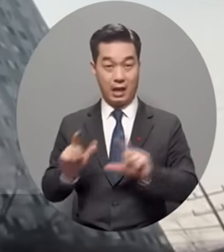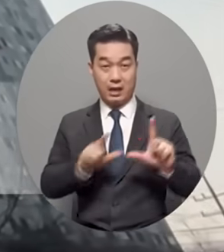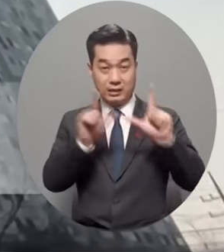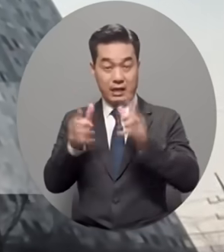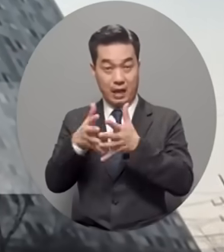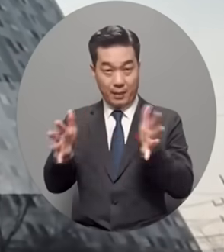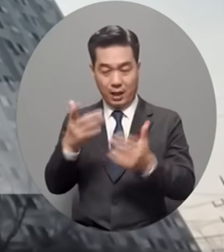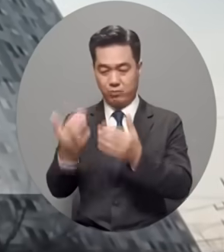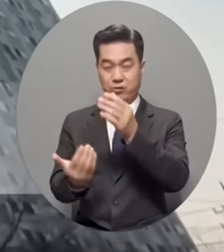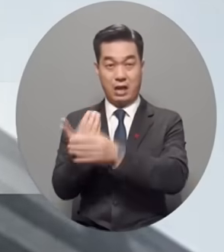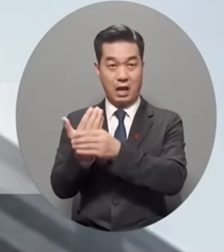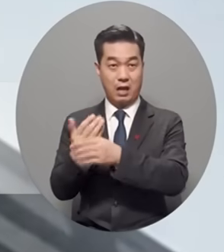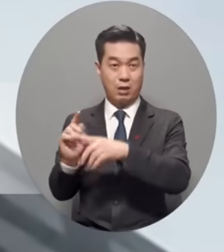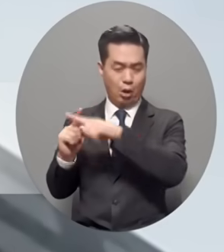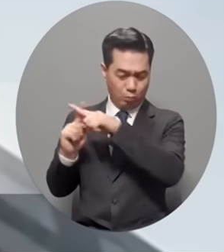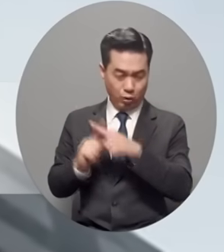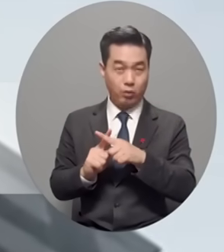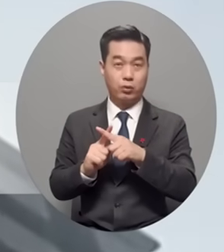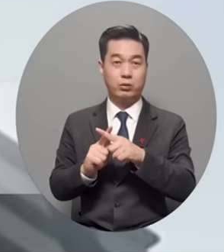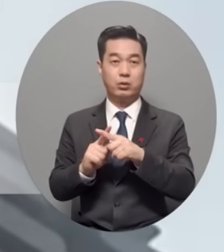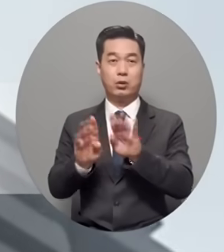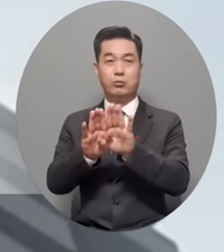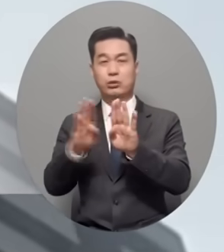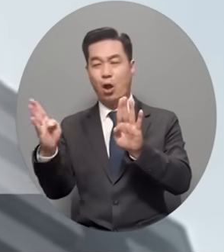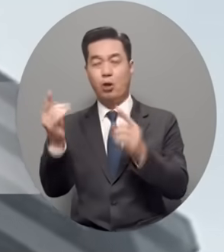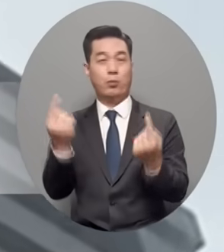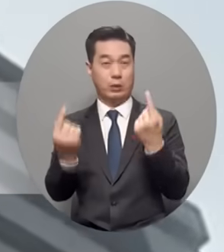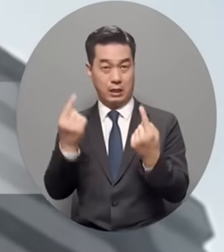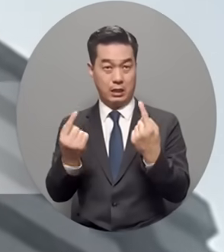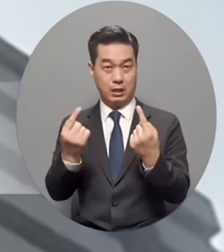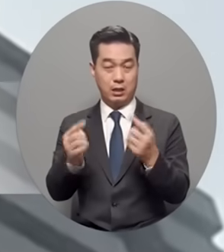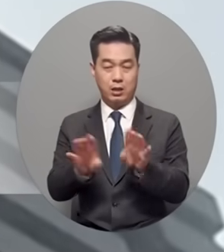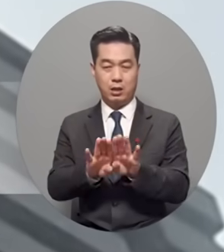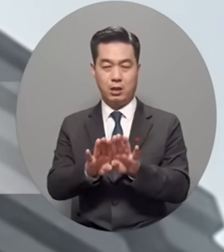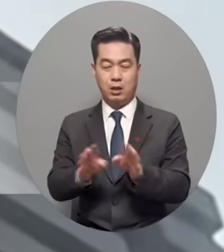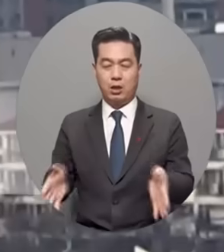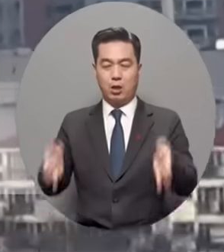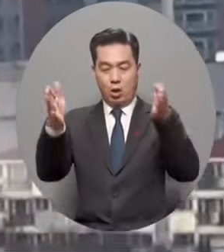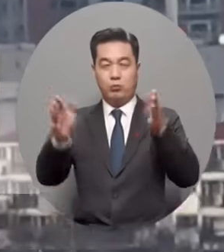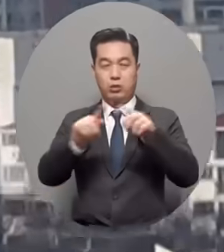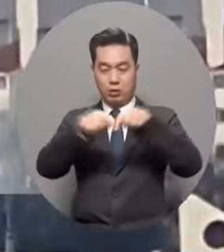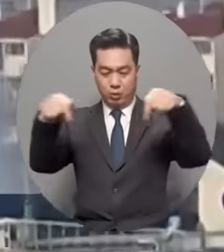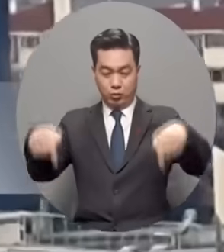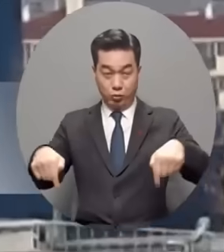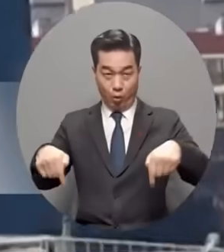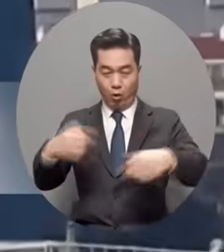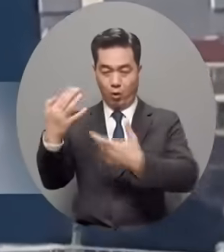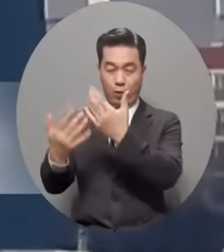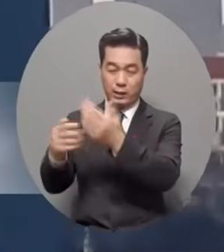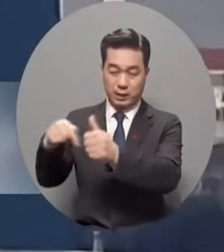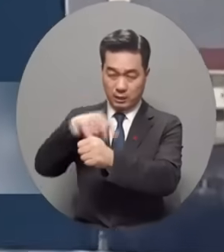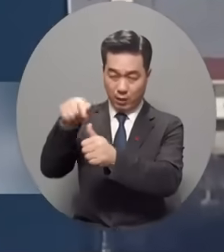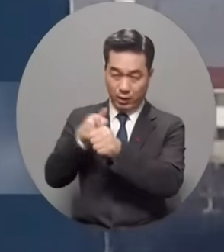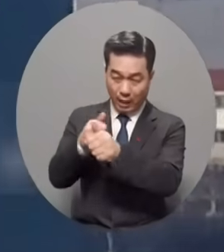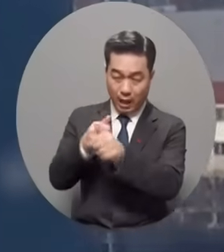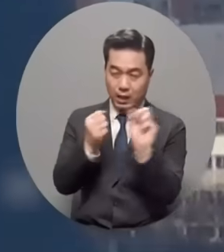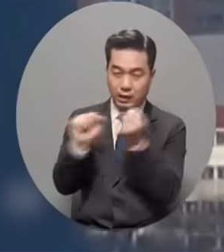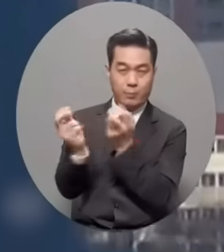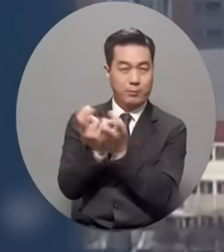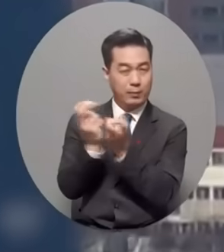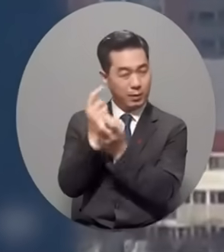불이 났다면 무작정 현관문부터 열기보다 건물 구조와 화재 진행 상황 등을 감안해 대피 방법을 선택해야